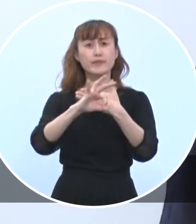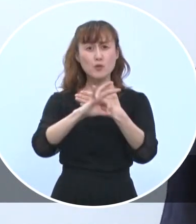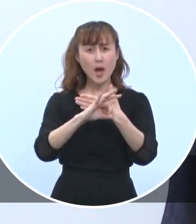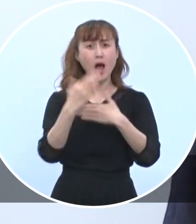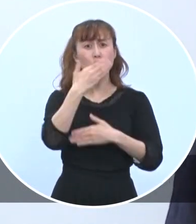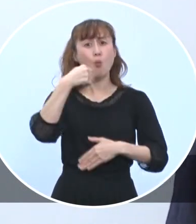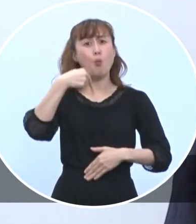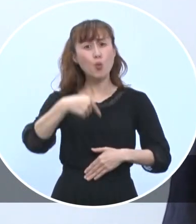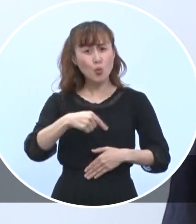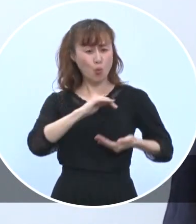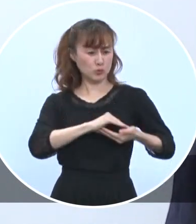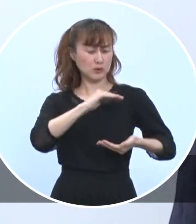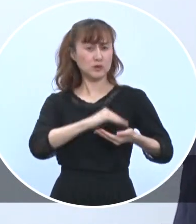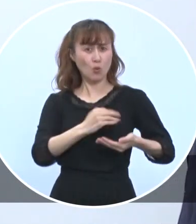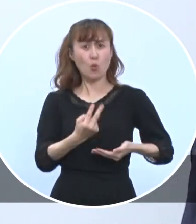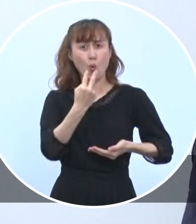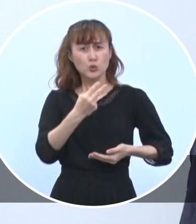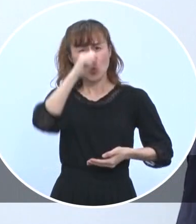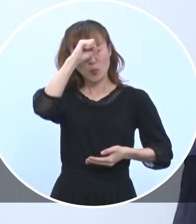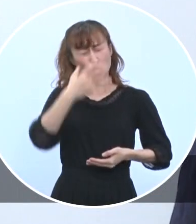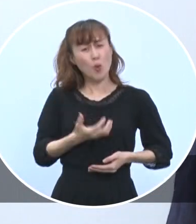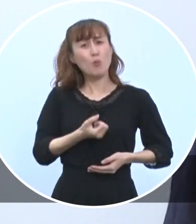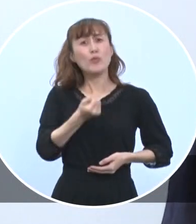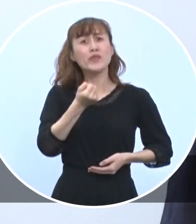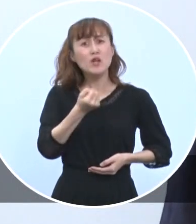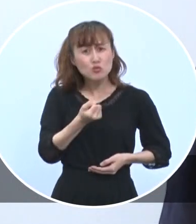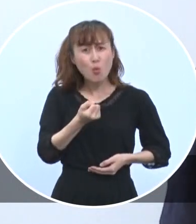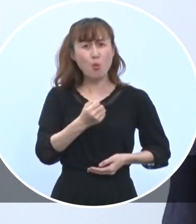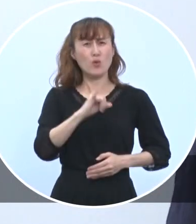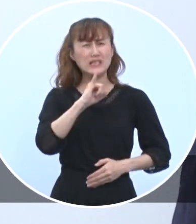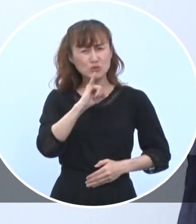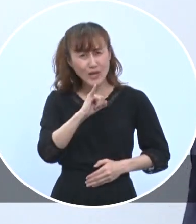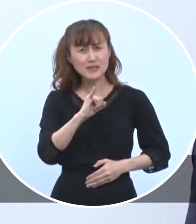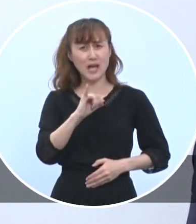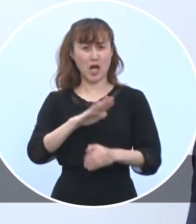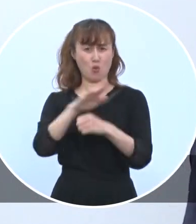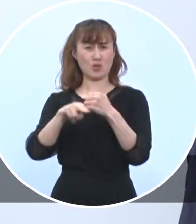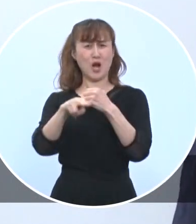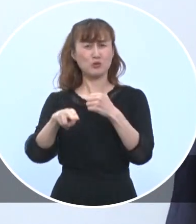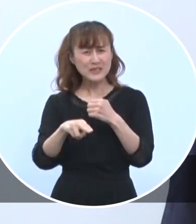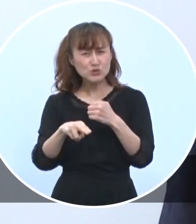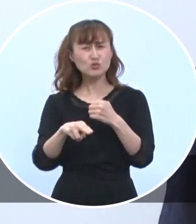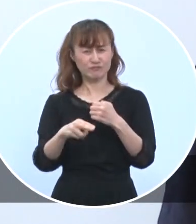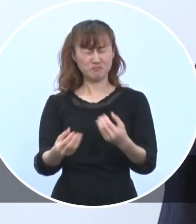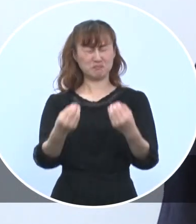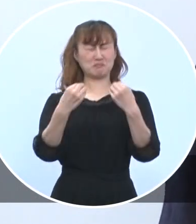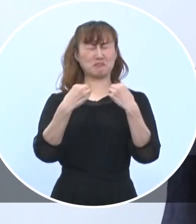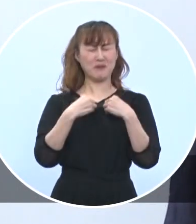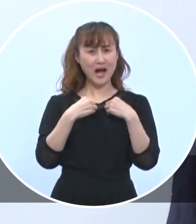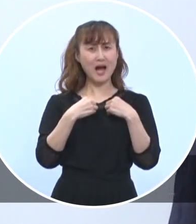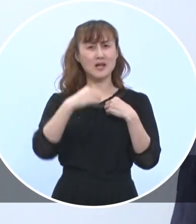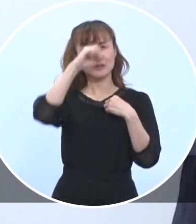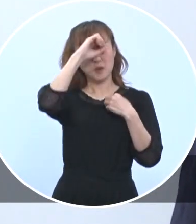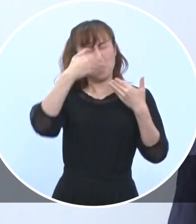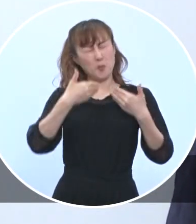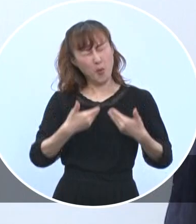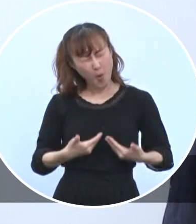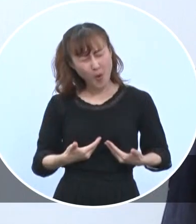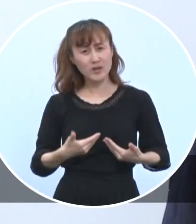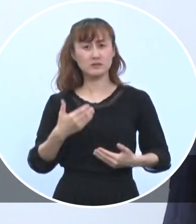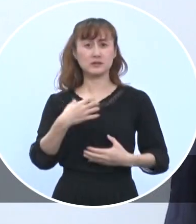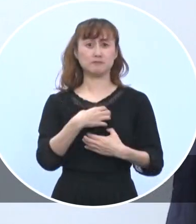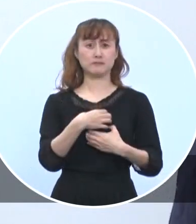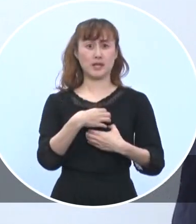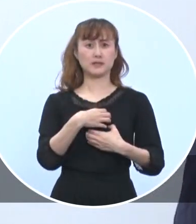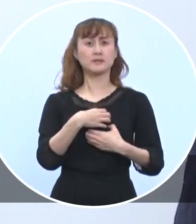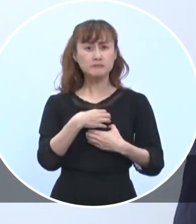ロナウイルス感染症ともに重症化しやすいです。新型コロナウイルス感染症は確立された治療薬やワ